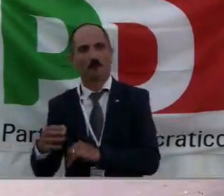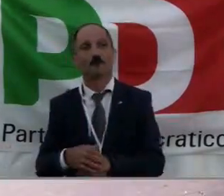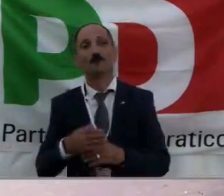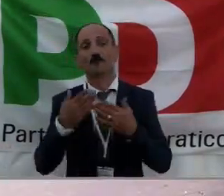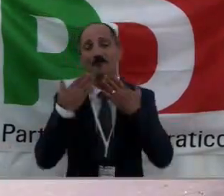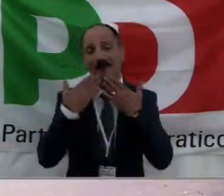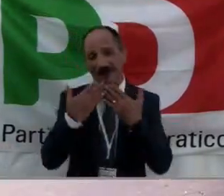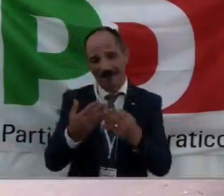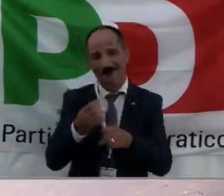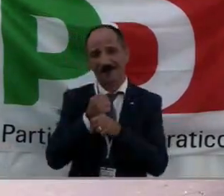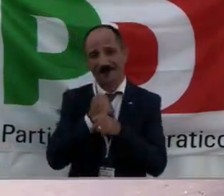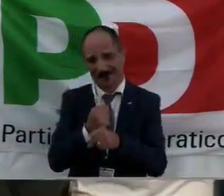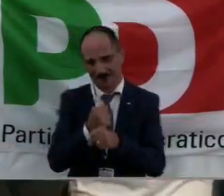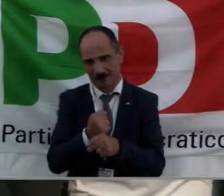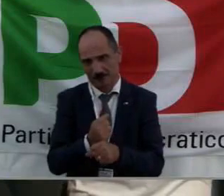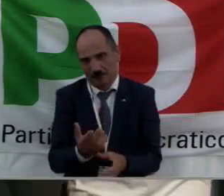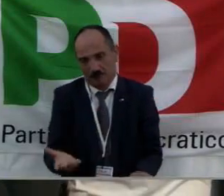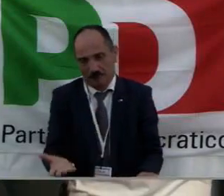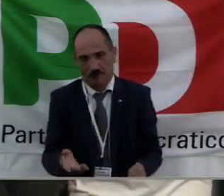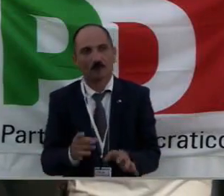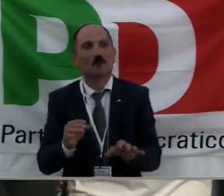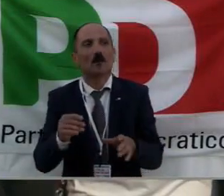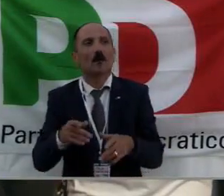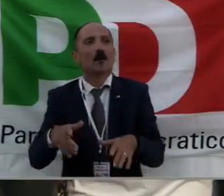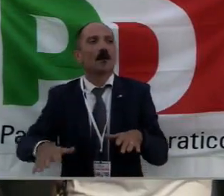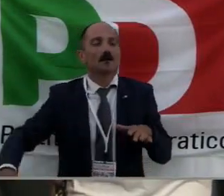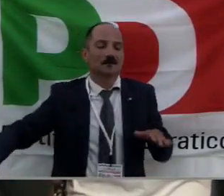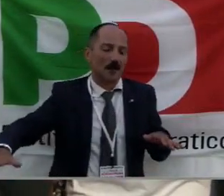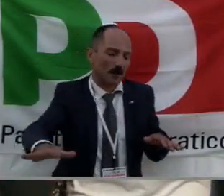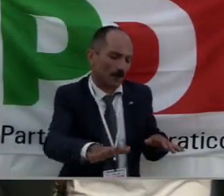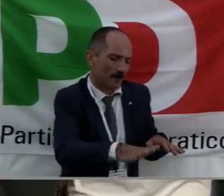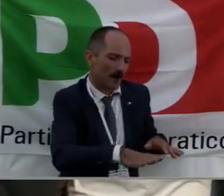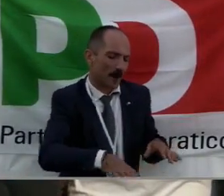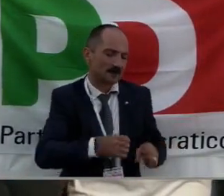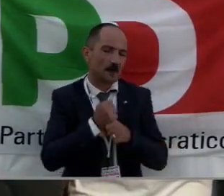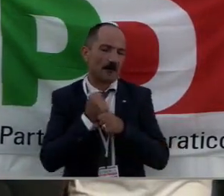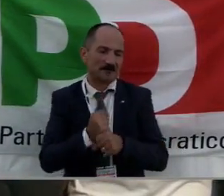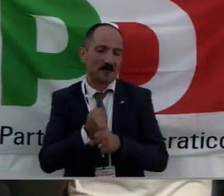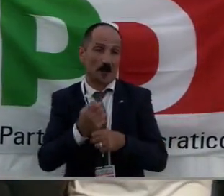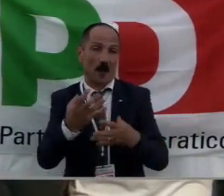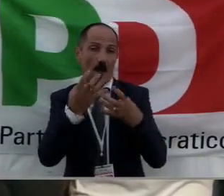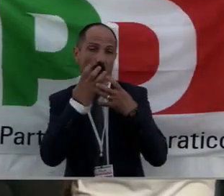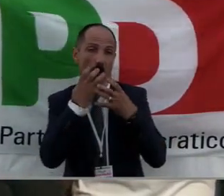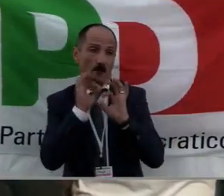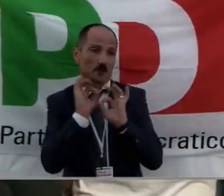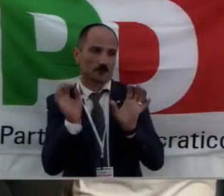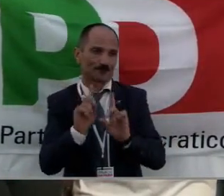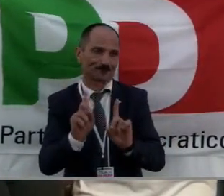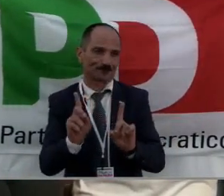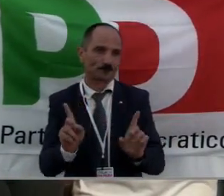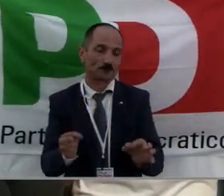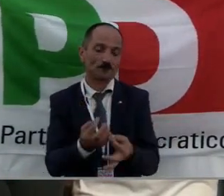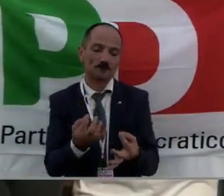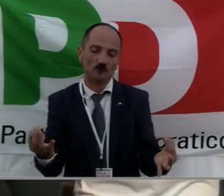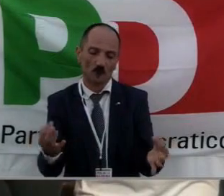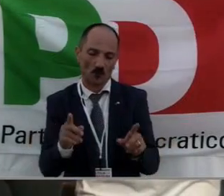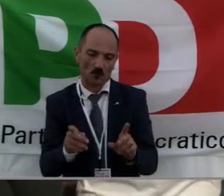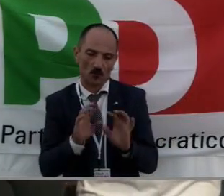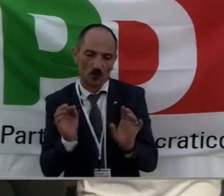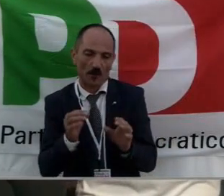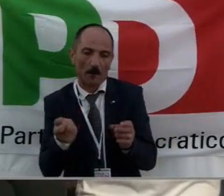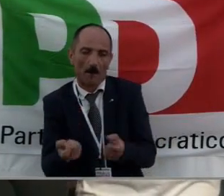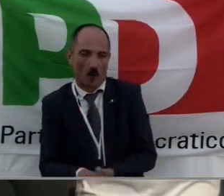Grazie per la vostra pazienza, perché stare in piazza con questo caldo non è